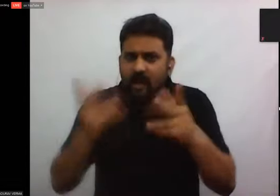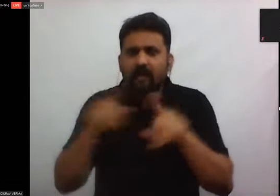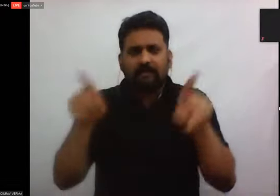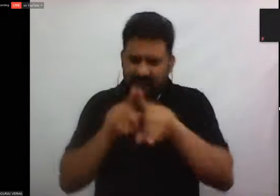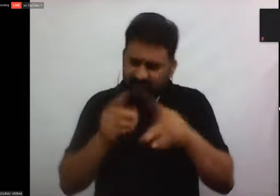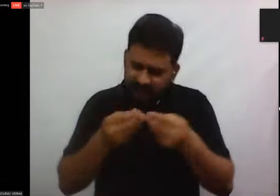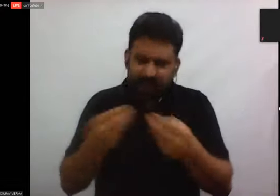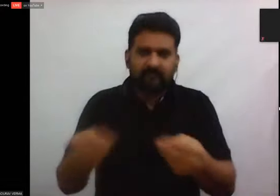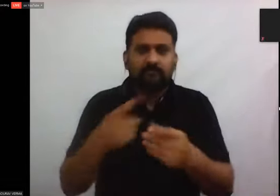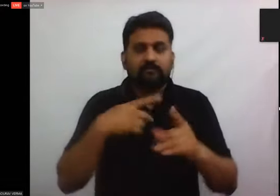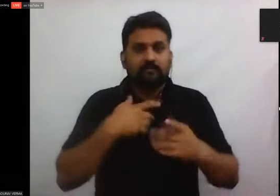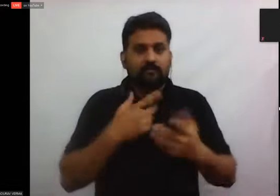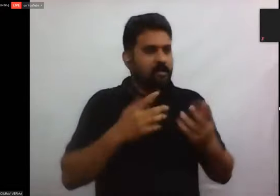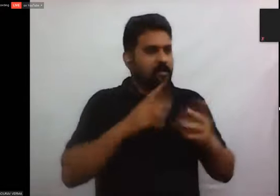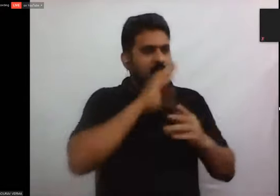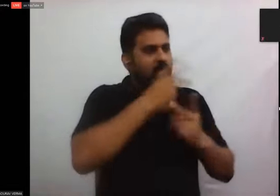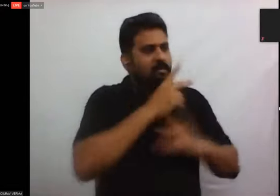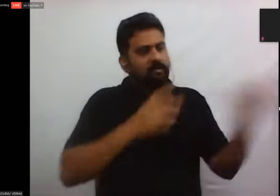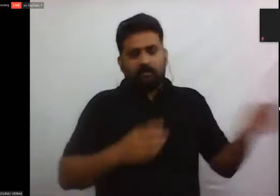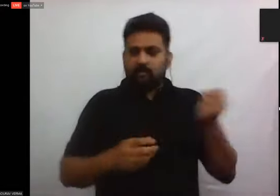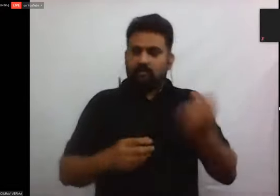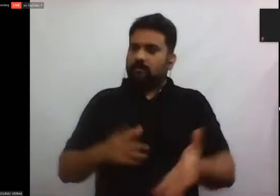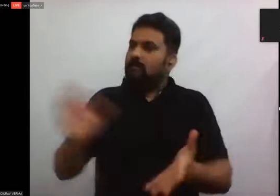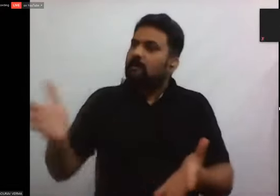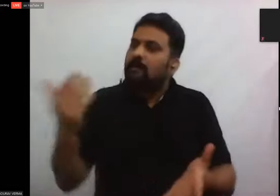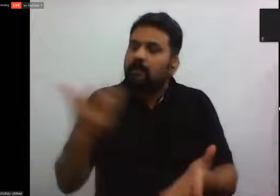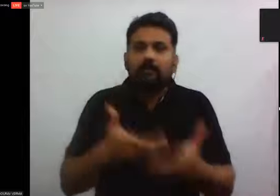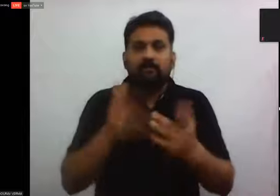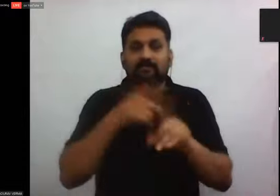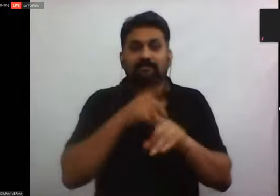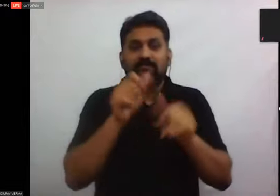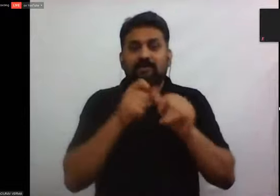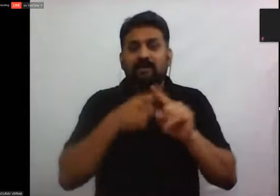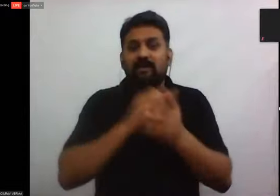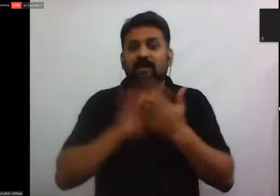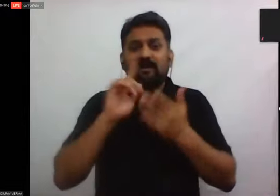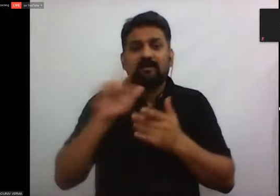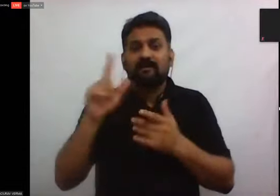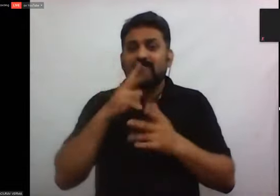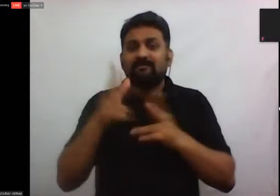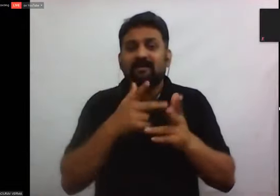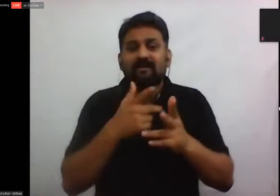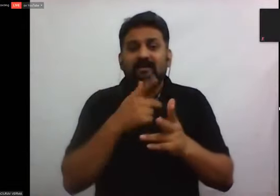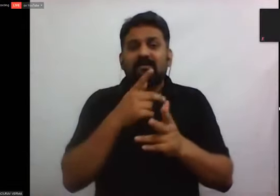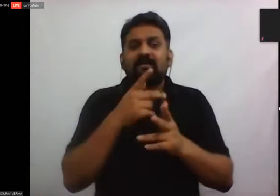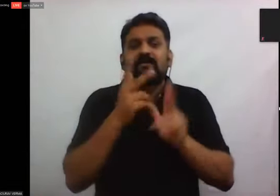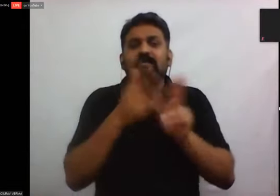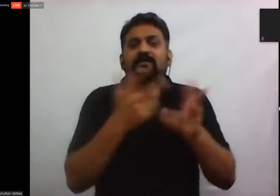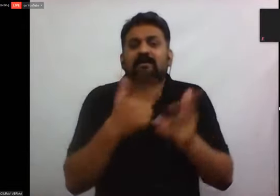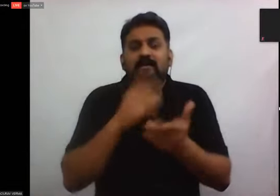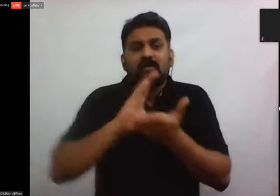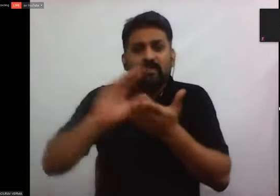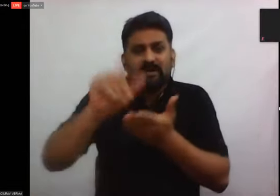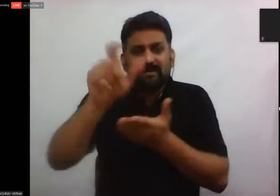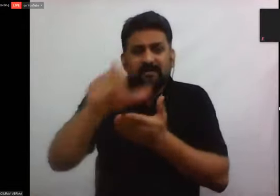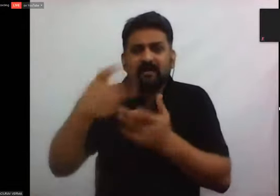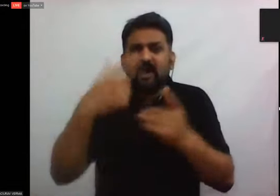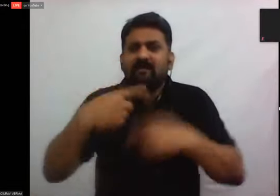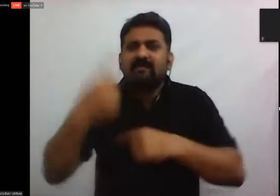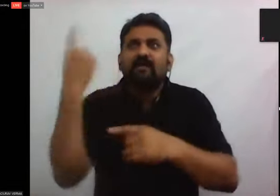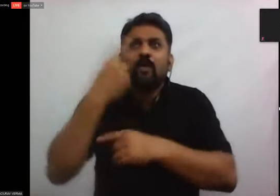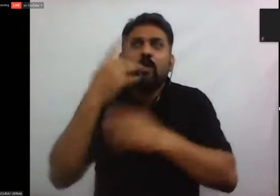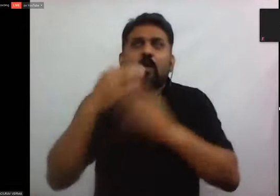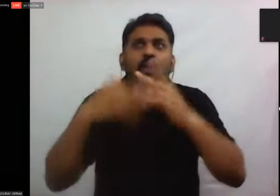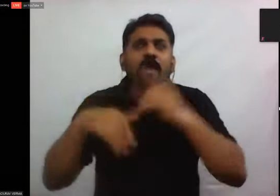नॉट दैट यू टेक टॉयस एंड गो. मतलब वो बच्चा जैसे अखिल ने बताया गांव का बच्चा है वो रोज क्या रखे खेलता है